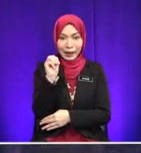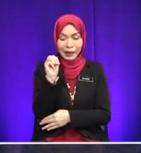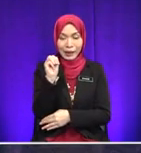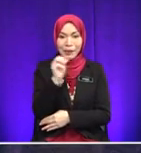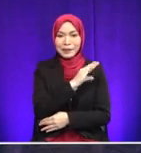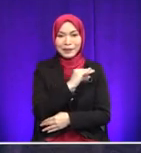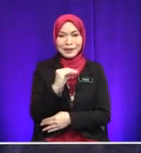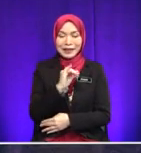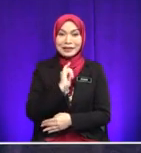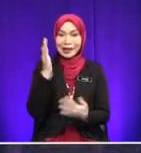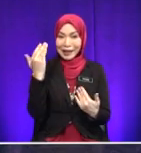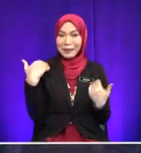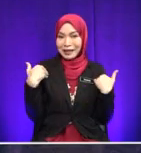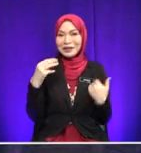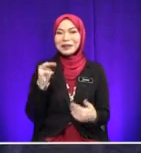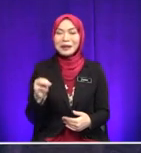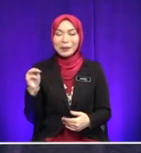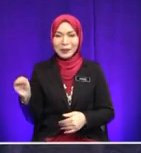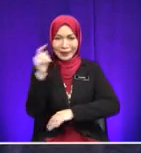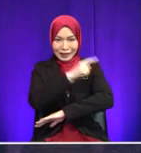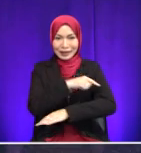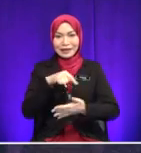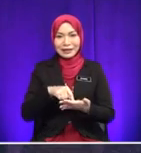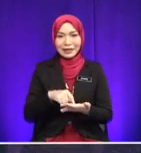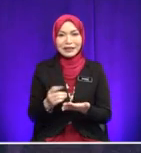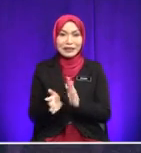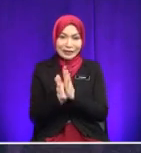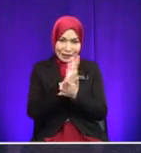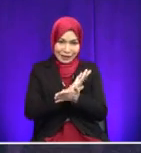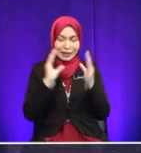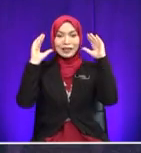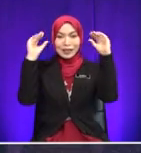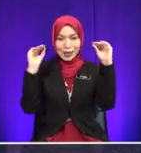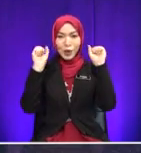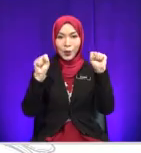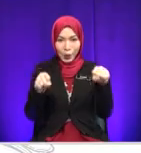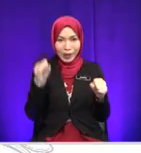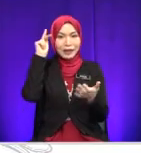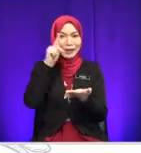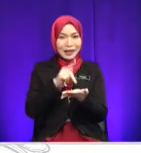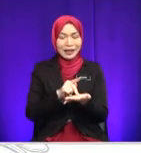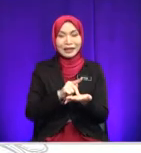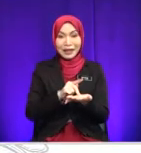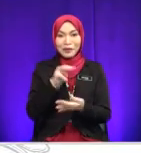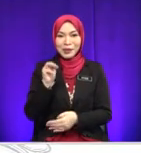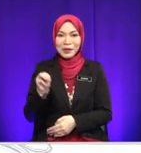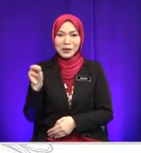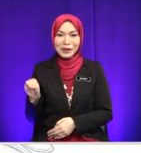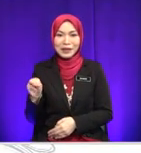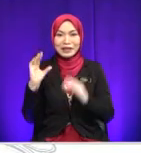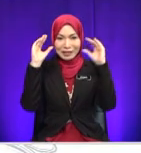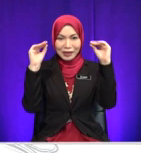dengan kita, Cikgu. Ya, betul. Mungkin Cikgu nak memperkenalkan murid-murid pada hari ini? Boleh. Izinkan saya memperkenalkan anak murid saya. Cikgu. Hari ini, Ria,